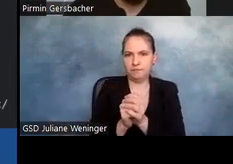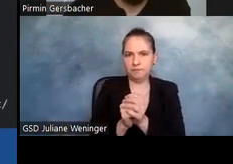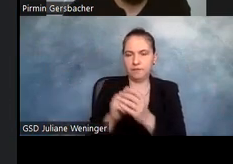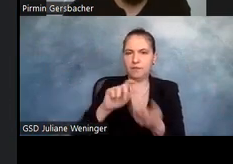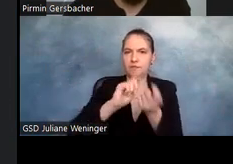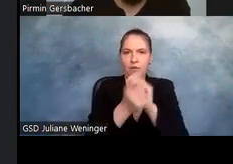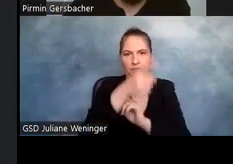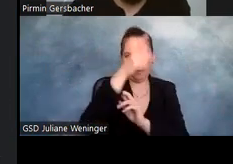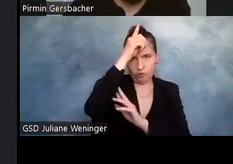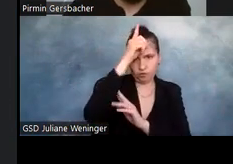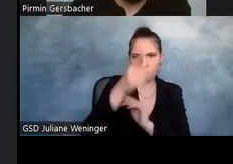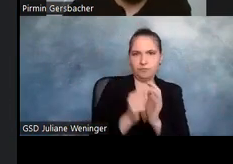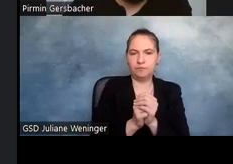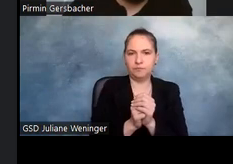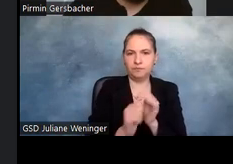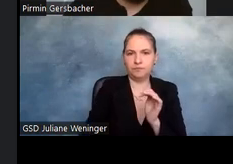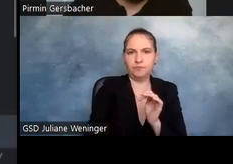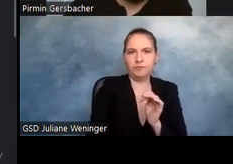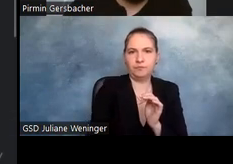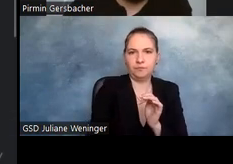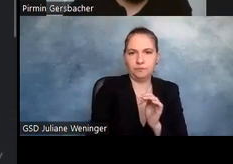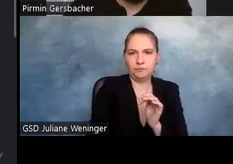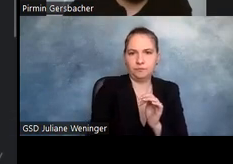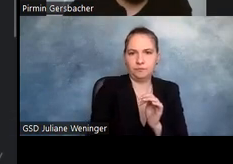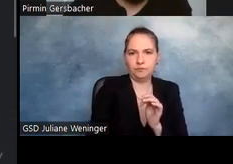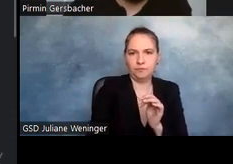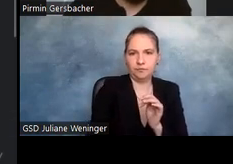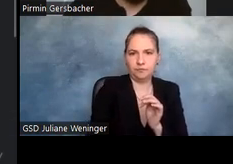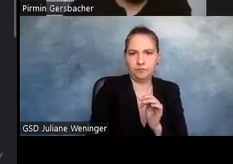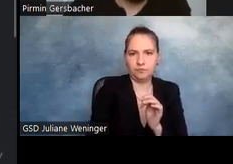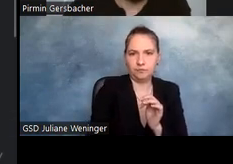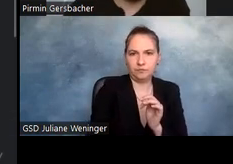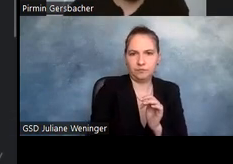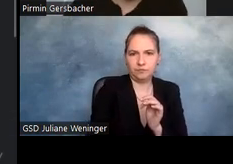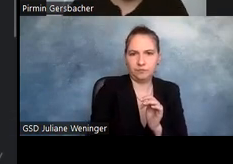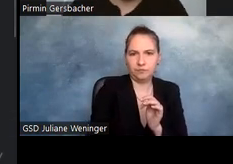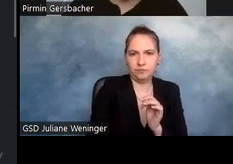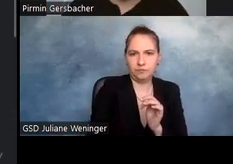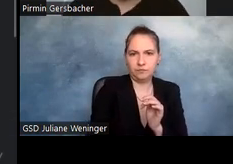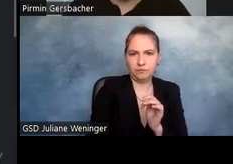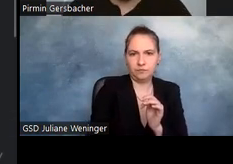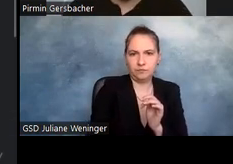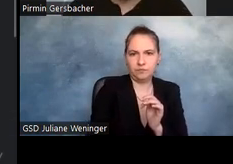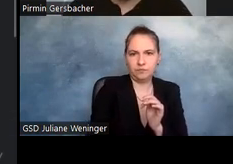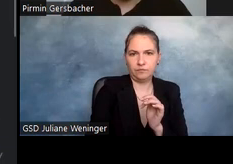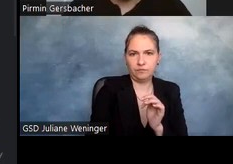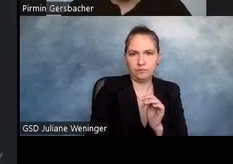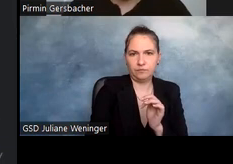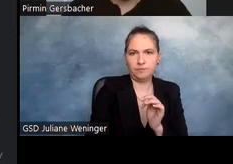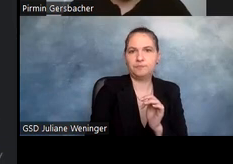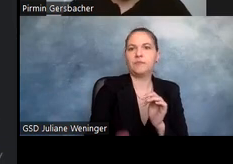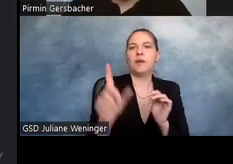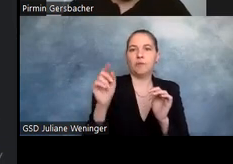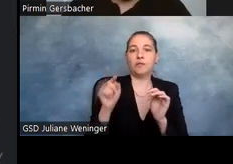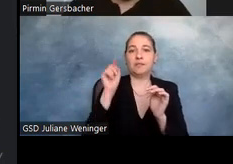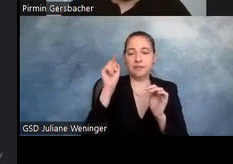deutsche Seite und jetzt ist wieder HTML und Lang gleich DE. Also hier wurde es richtig gelöst